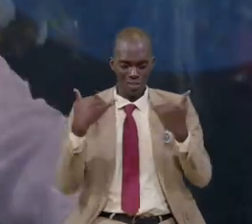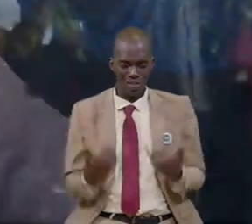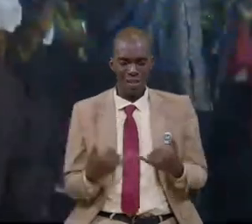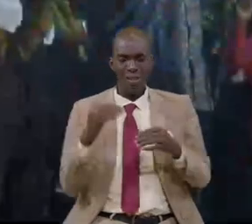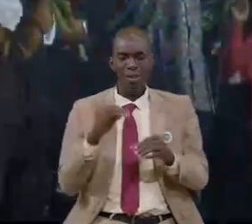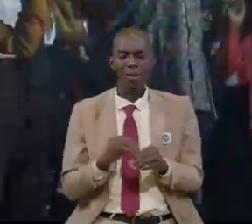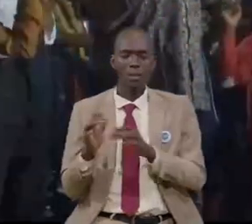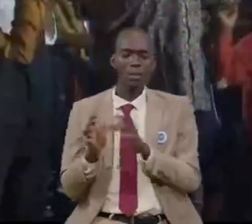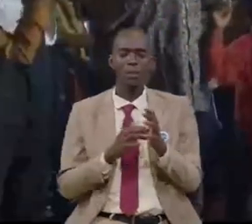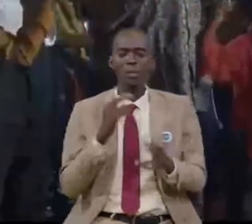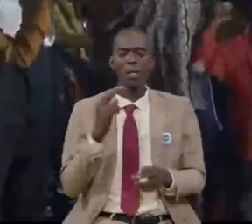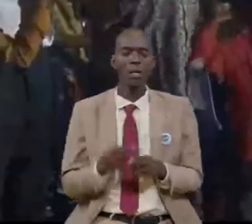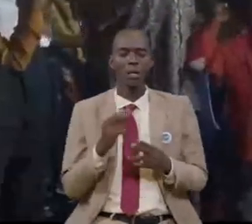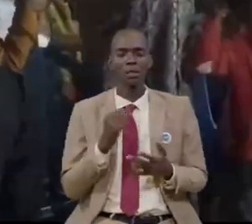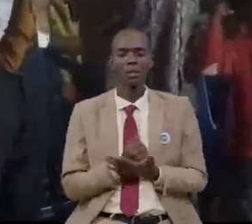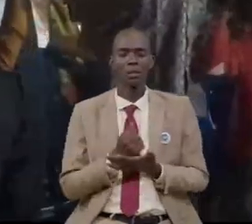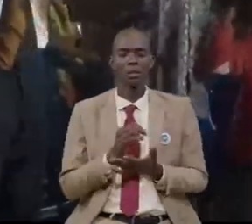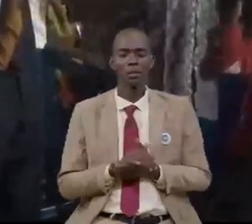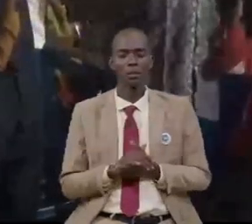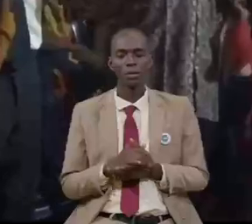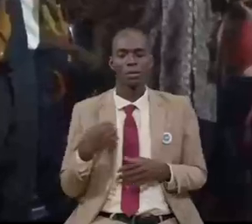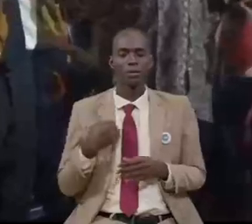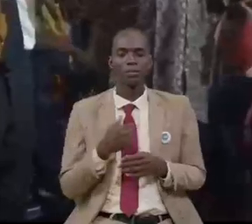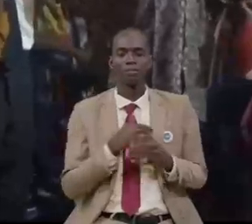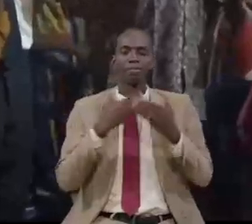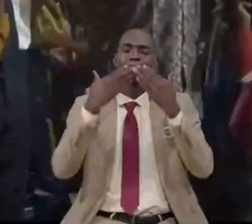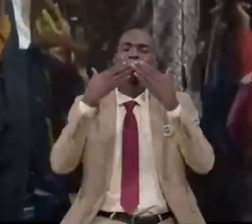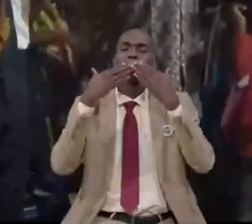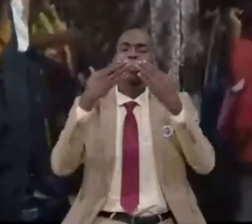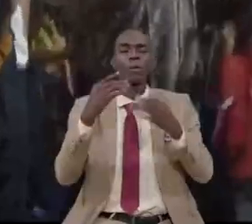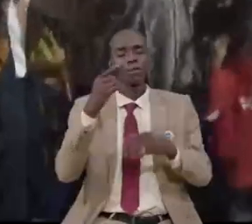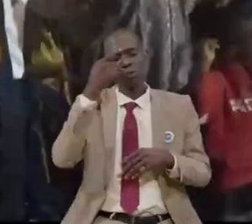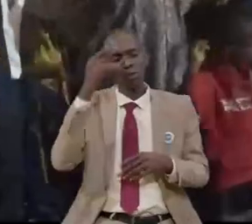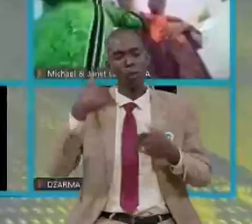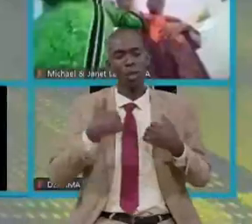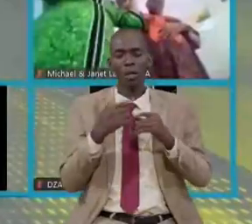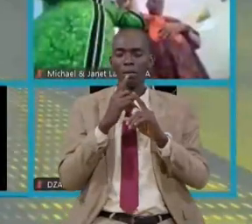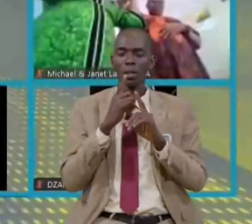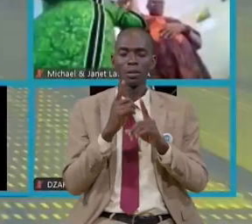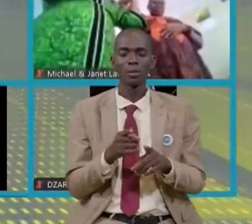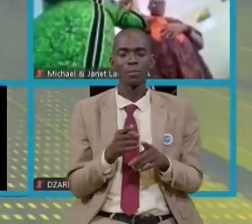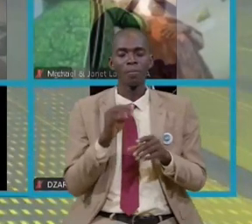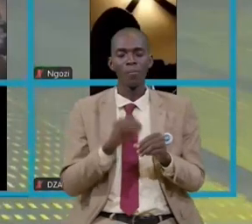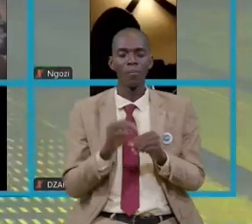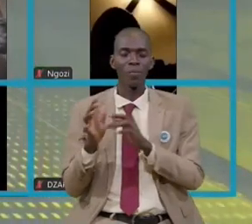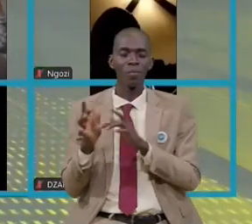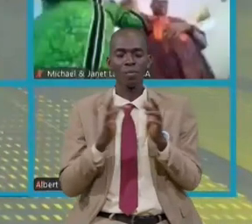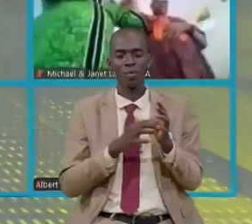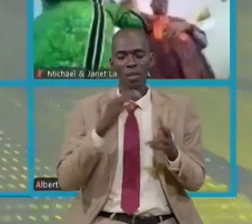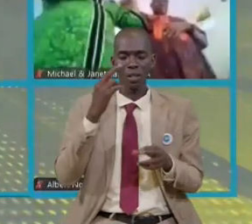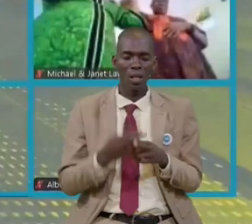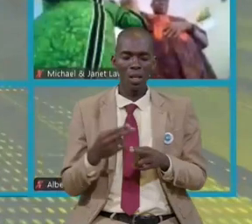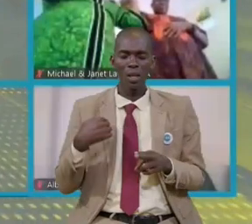de Jésus. Nous te disons merci Seigneur parce que nous savons que c'est fait. Au nom